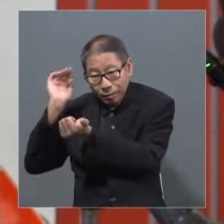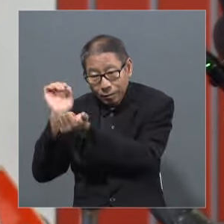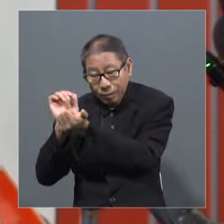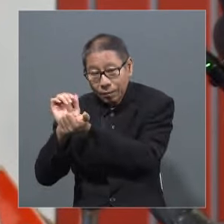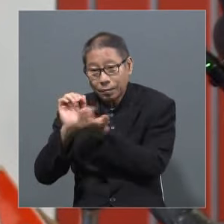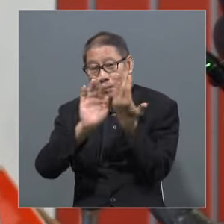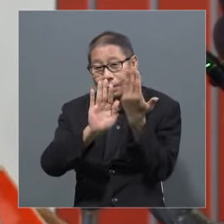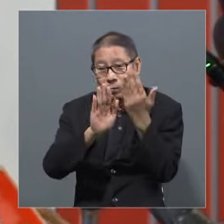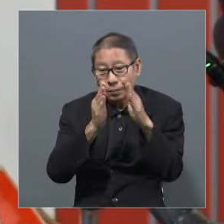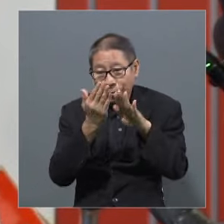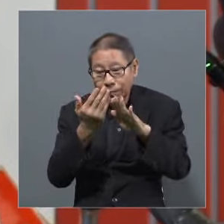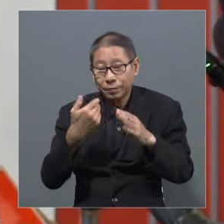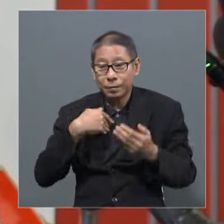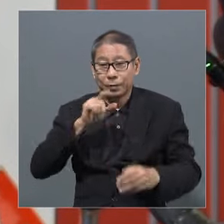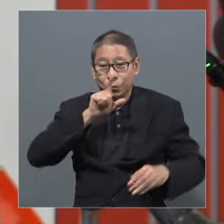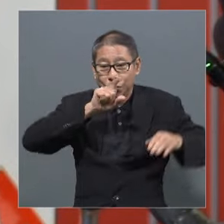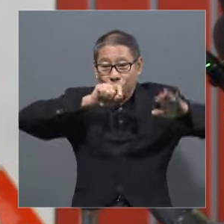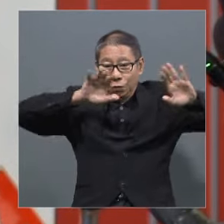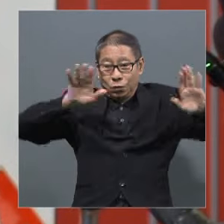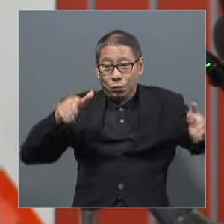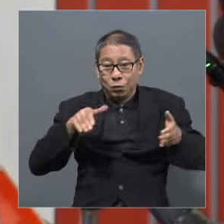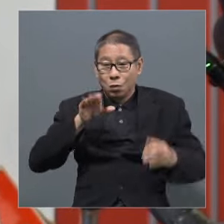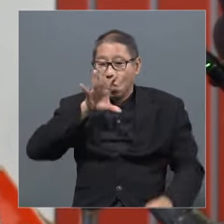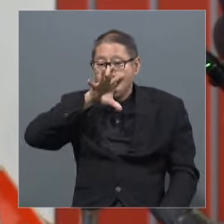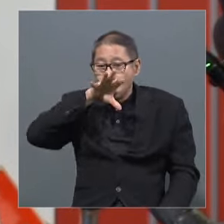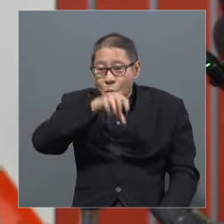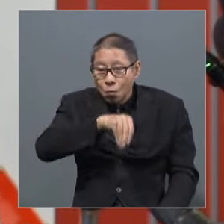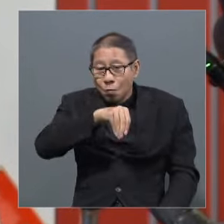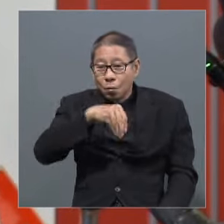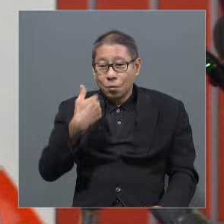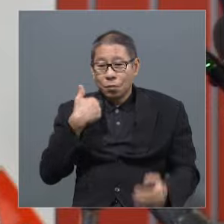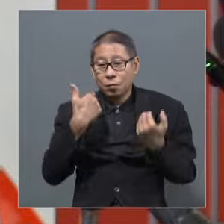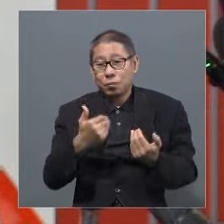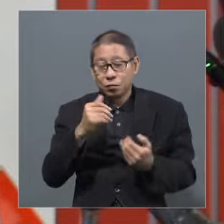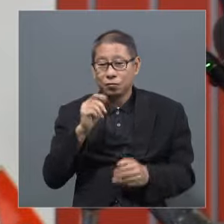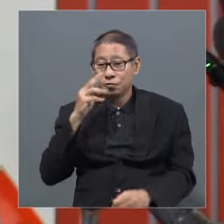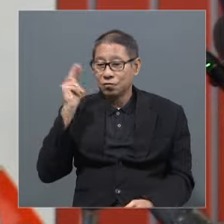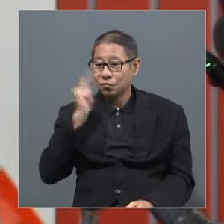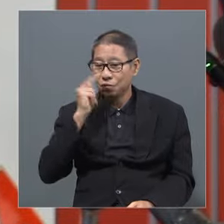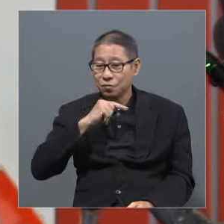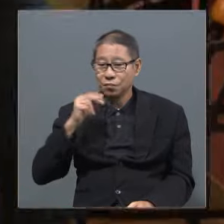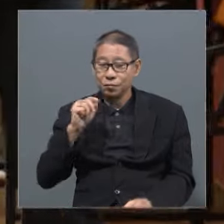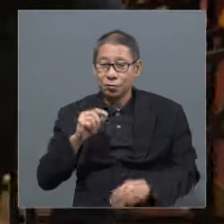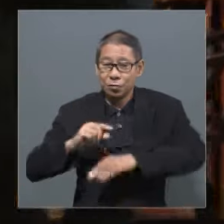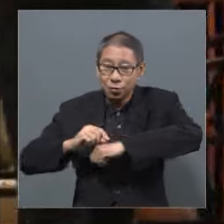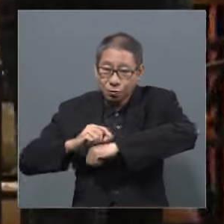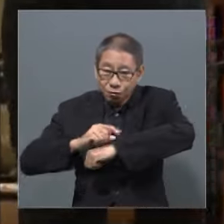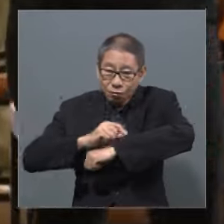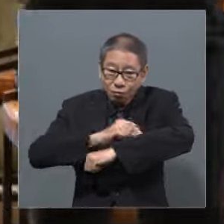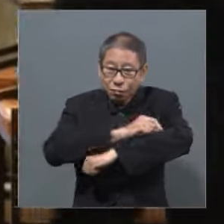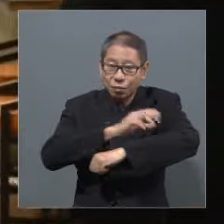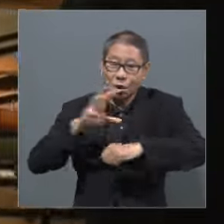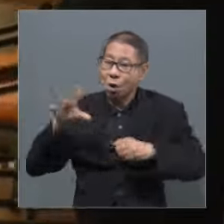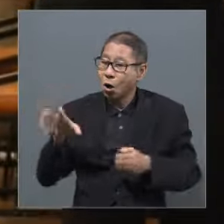เปรยบอกว่าแบบนี้ค่ะหากอินทรีย์ไม่งับเหยื่อรังก็จะเละแล้วก็มีมดหรือแมลงมะตอม